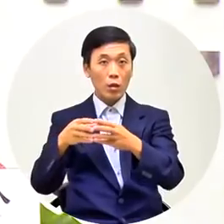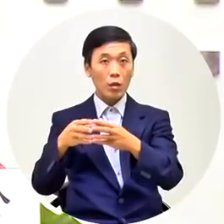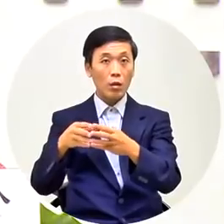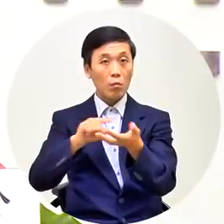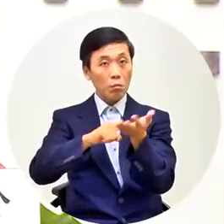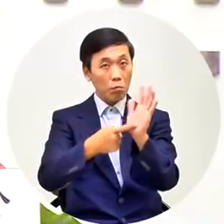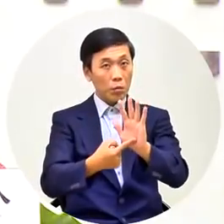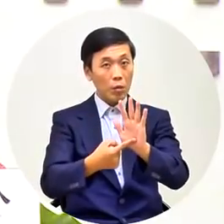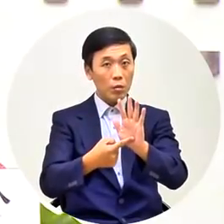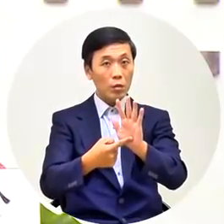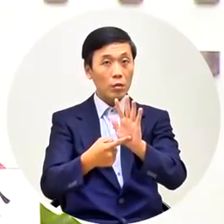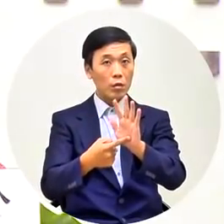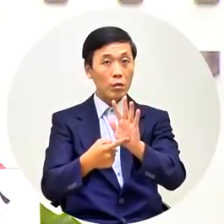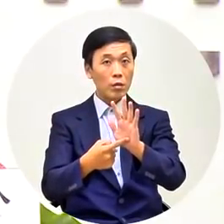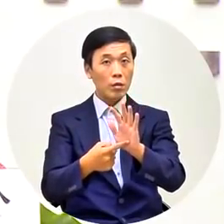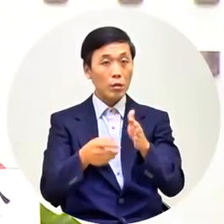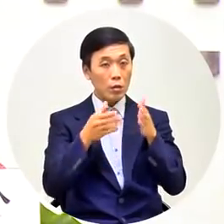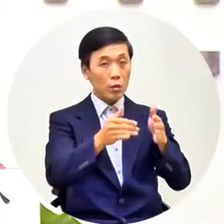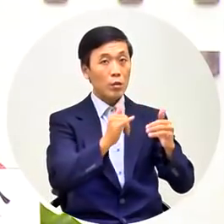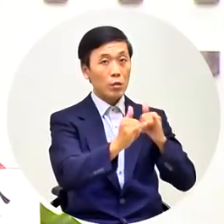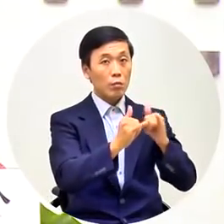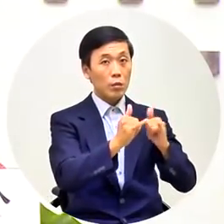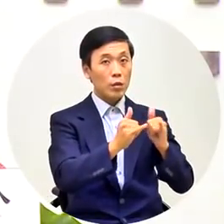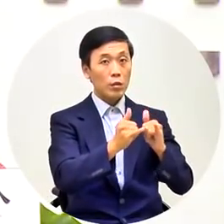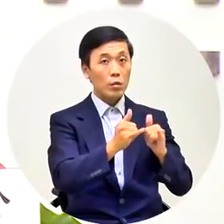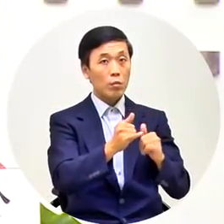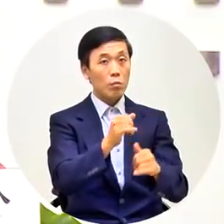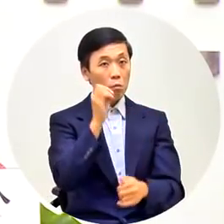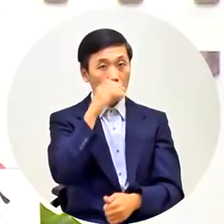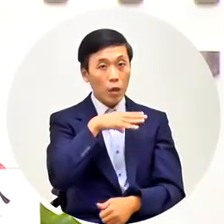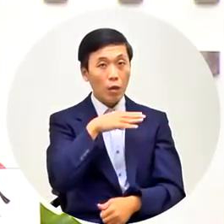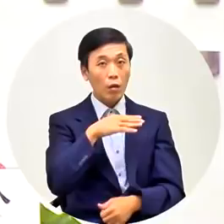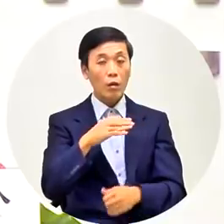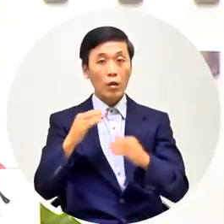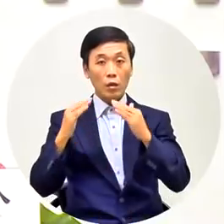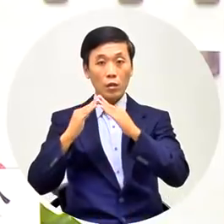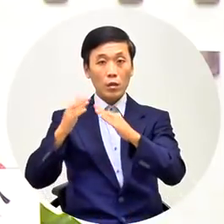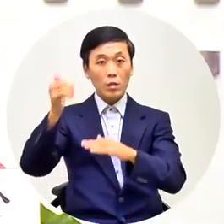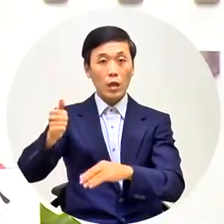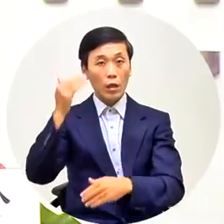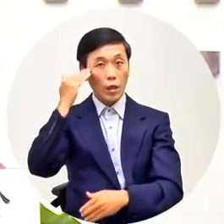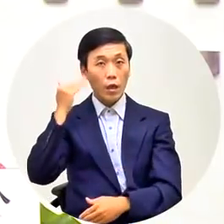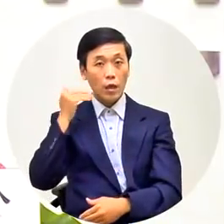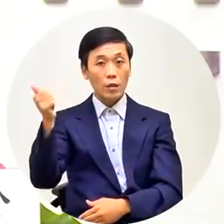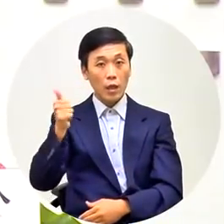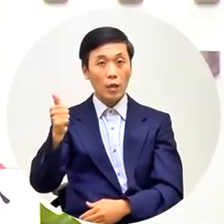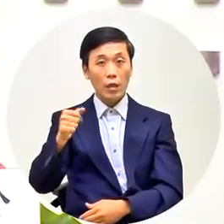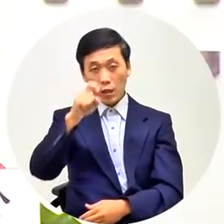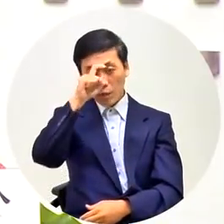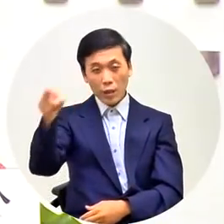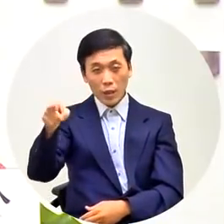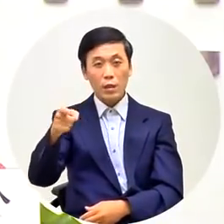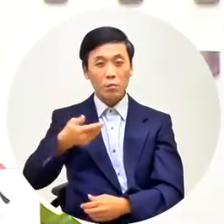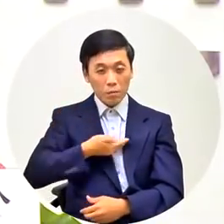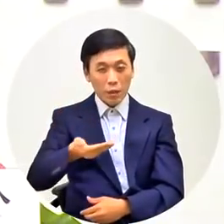百姓的意，啊嘛，请韩市长吼，你多多见谅了哈，严格监督，这是